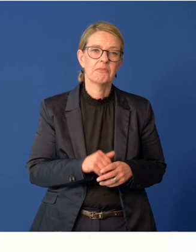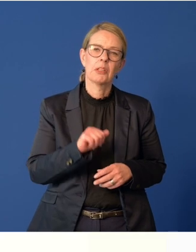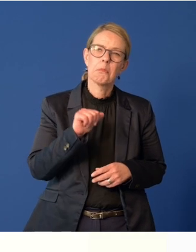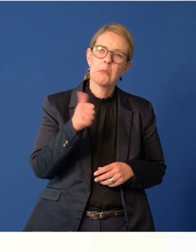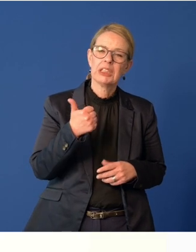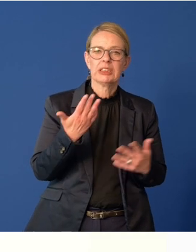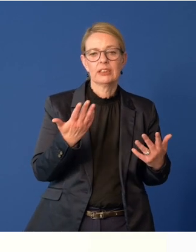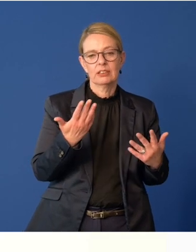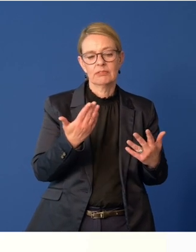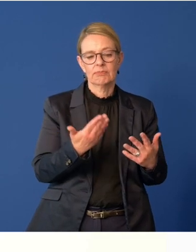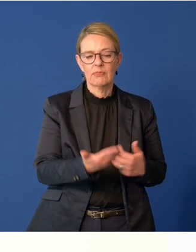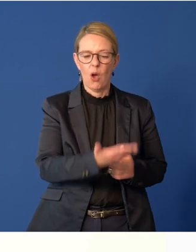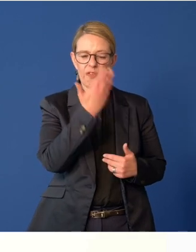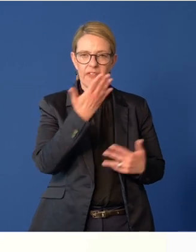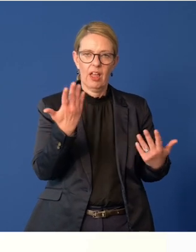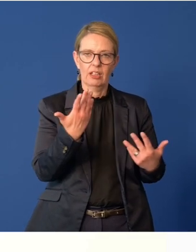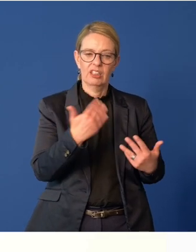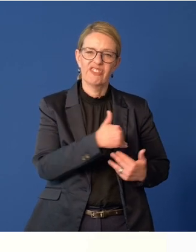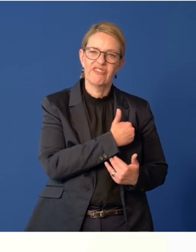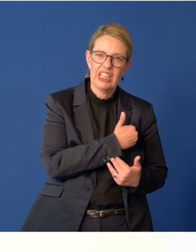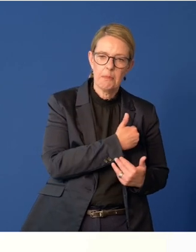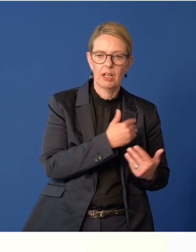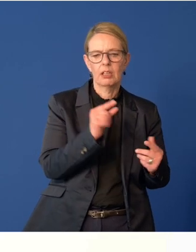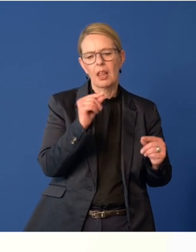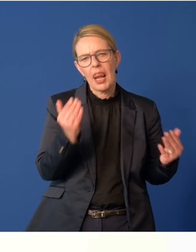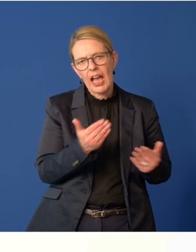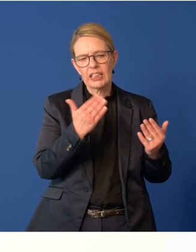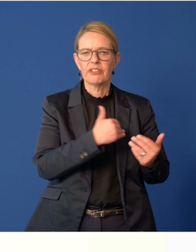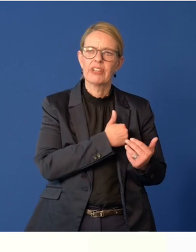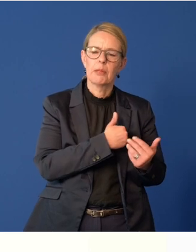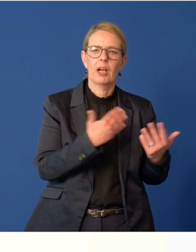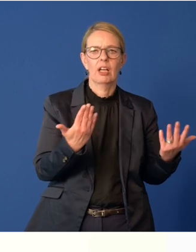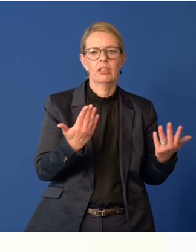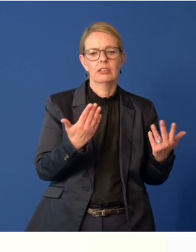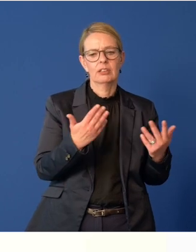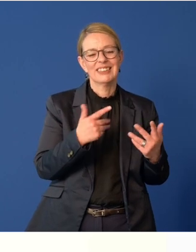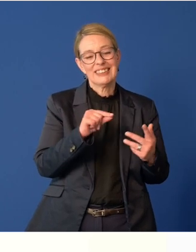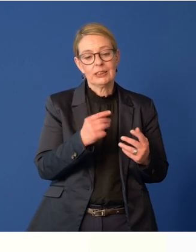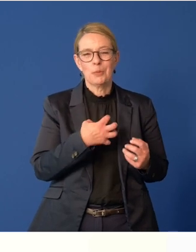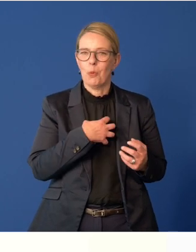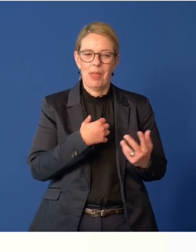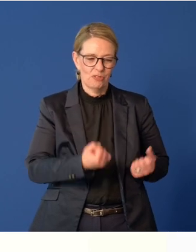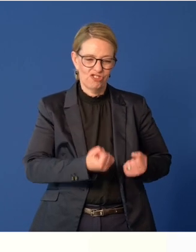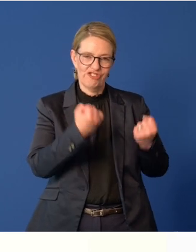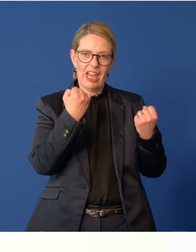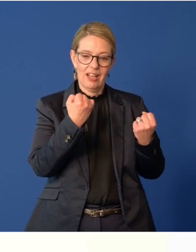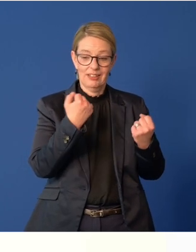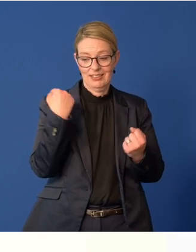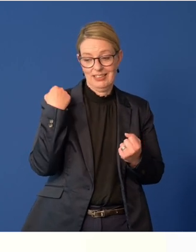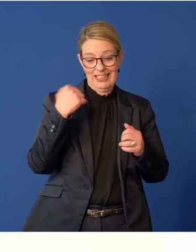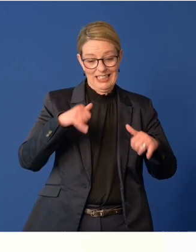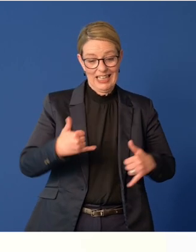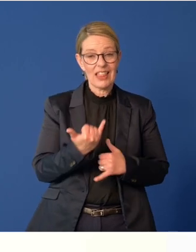In der Regel sind die ersten Anzeichen fiebrige Erkrankungen, leicht fiebrige Erkrankungen. Und was das Ganze so schwierig macht, gerade jetzt